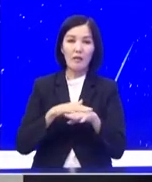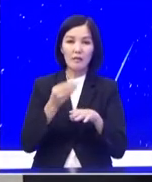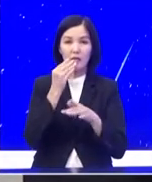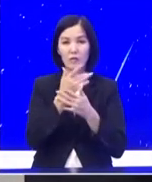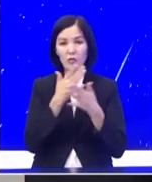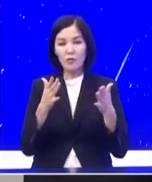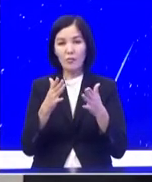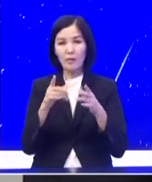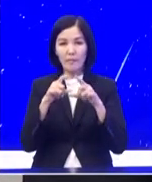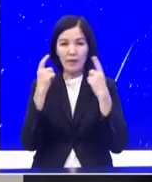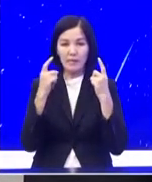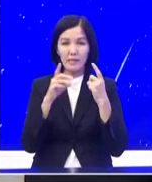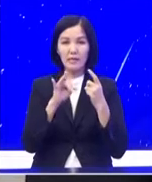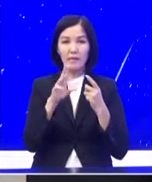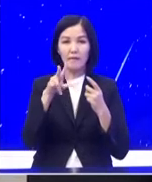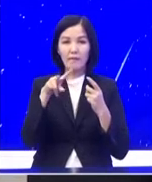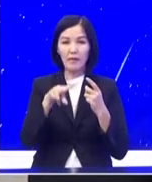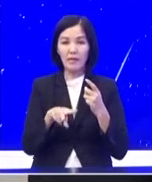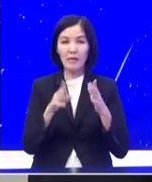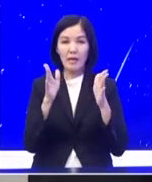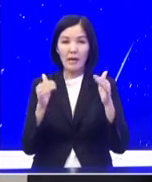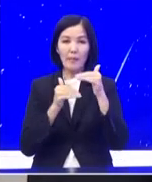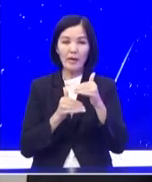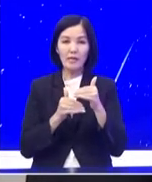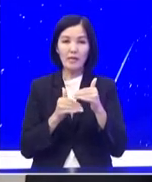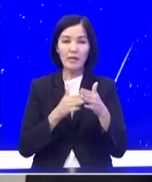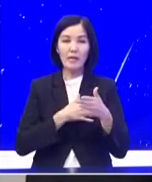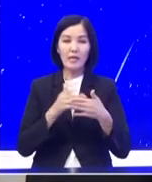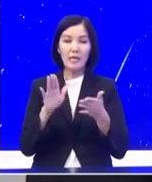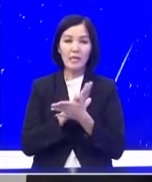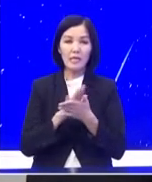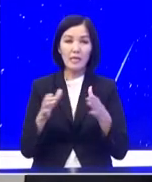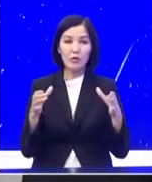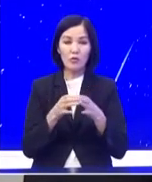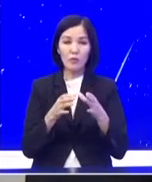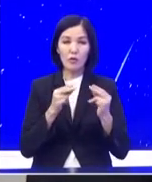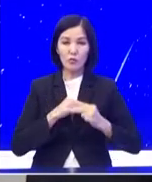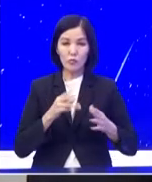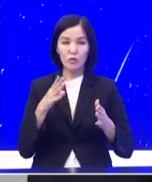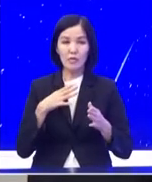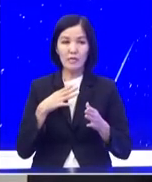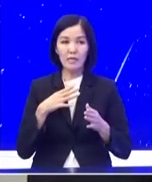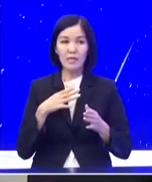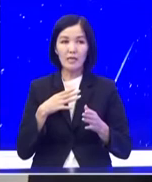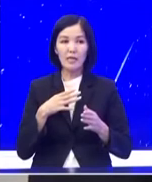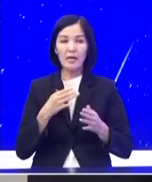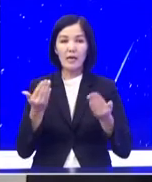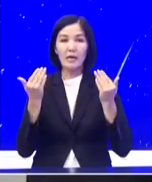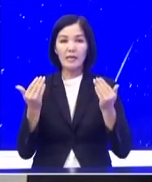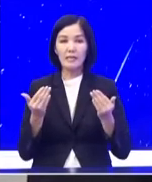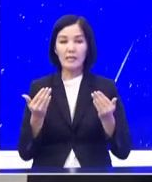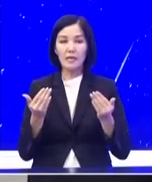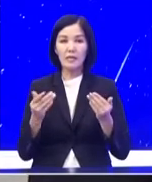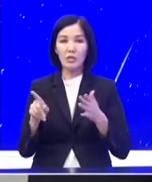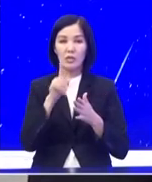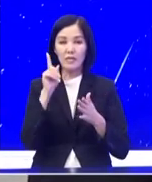және де осы ИВЛ аппараттарын алуда осы ерікті топтар үлкен қажырлы еңбегі жасады. Сондықтан да сол еңбекті бірлікке біз осы